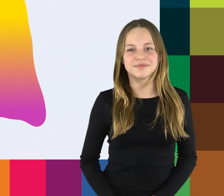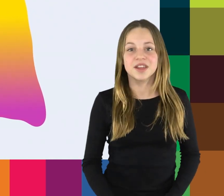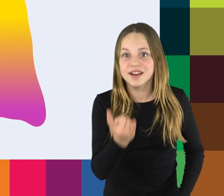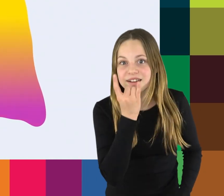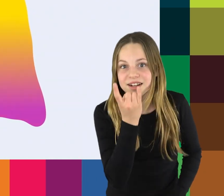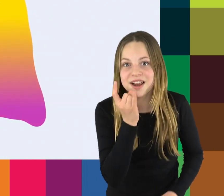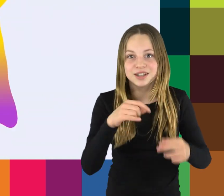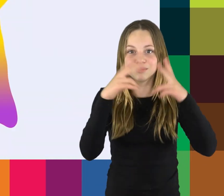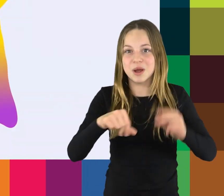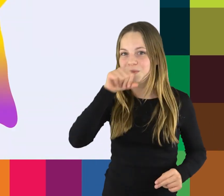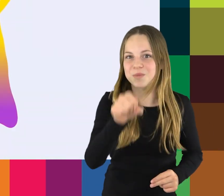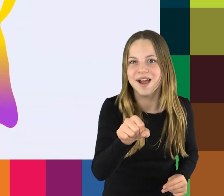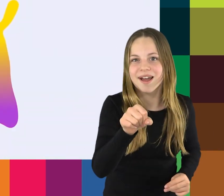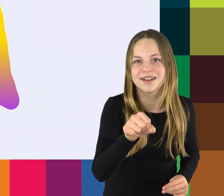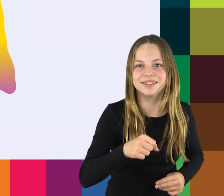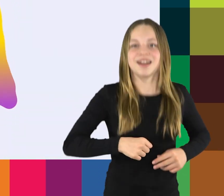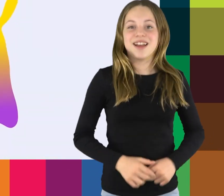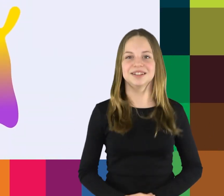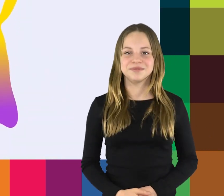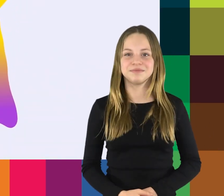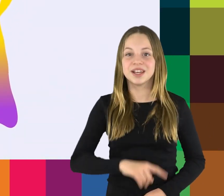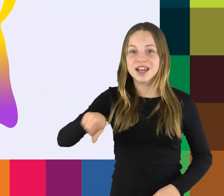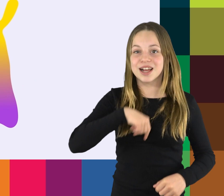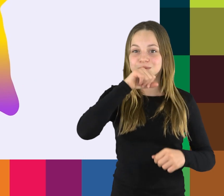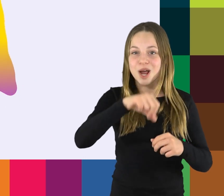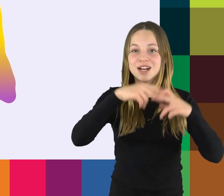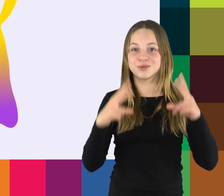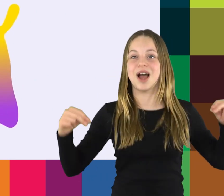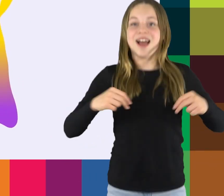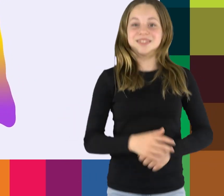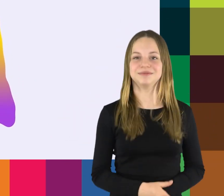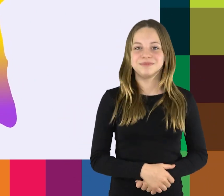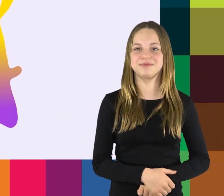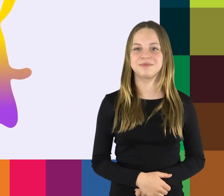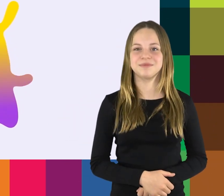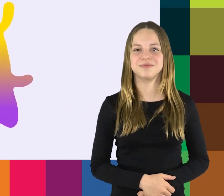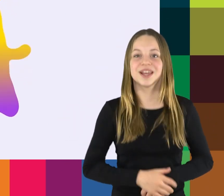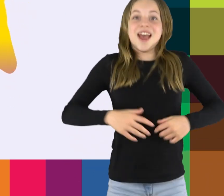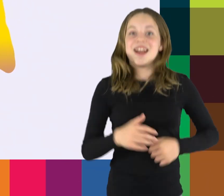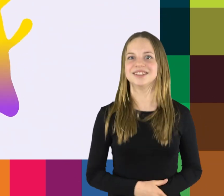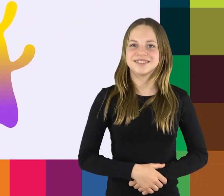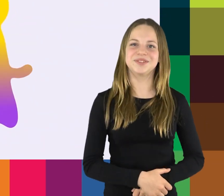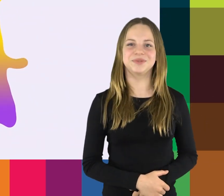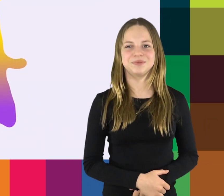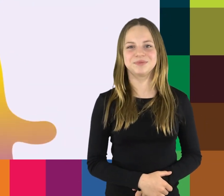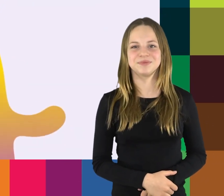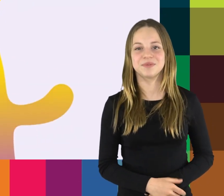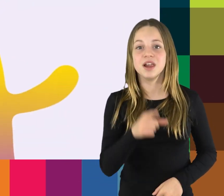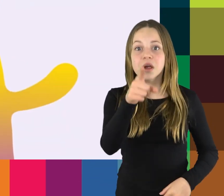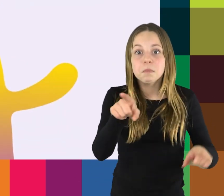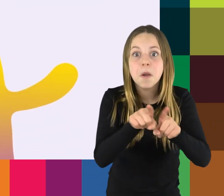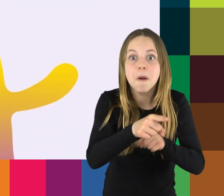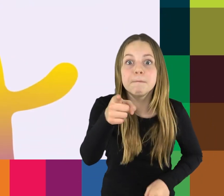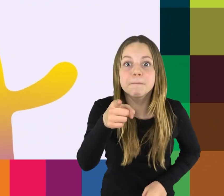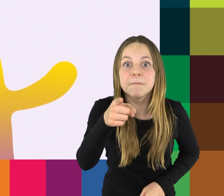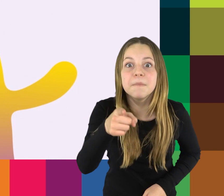Vis adore les histoires. On adore les histoires. On adore les histoires. On adore les histoires. Et toi,